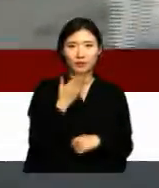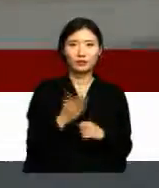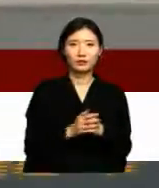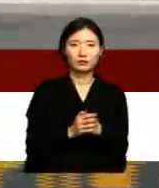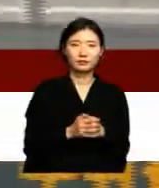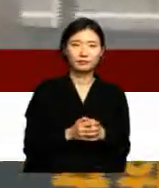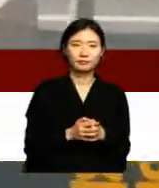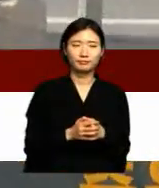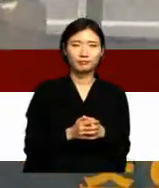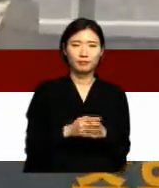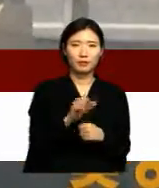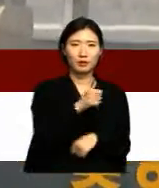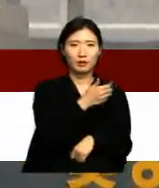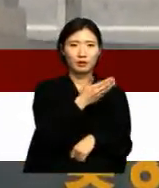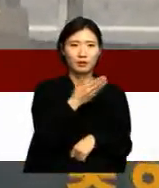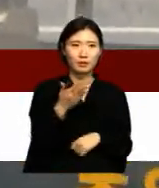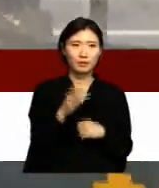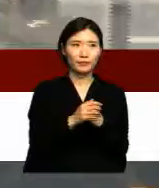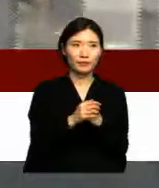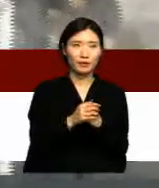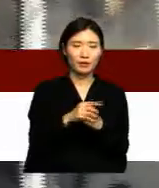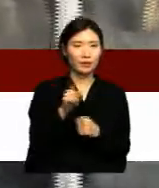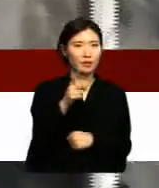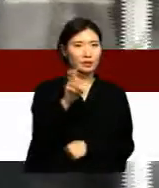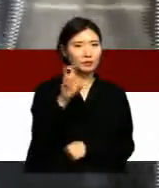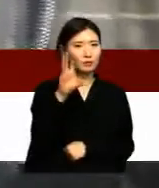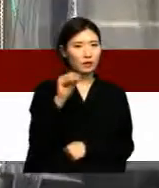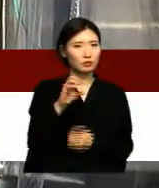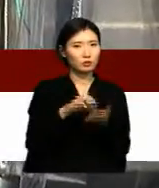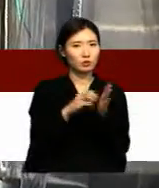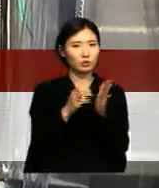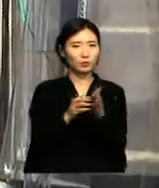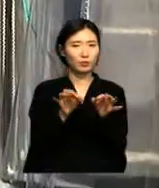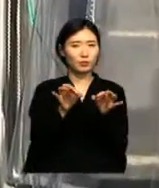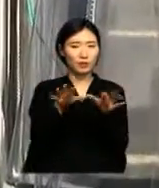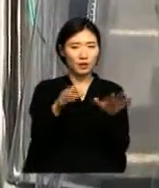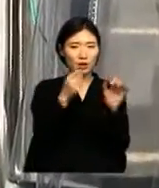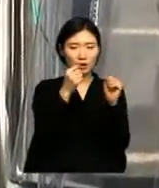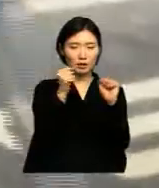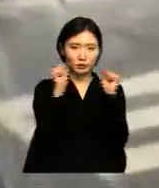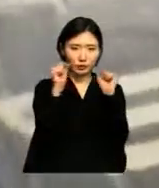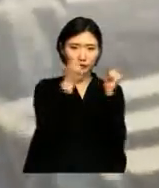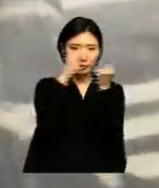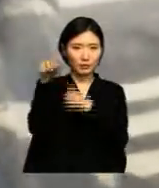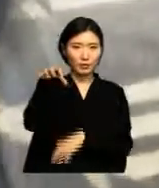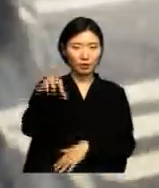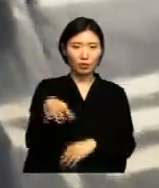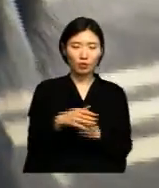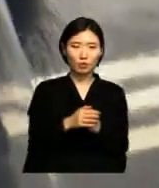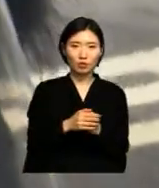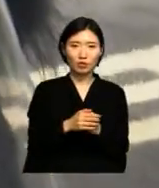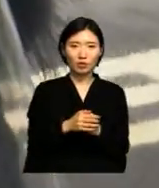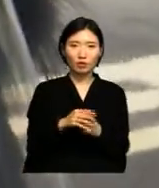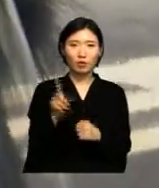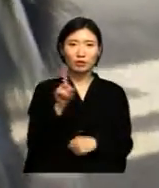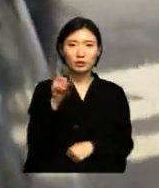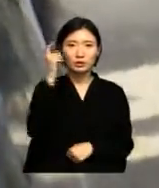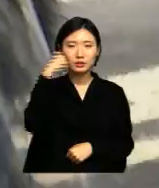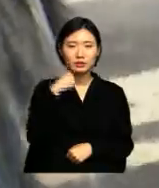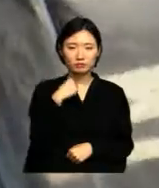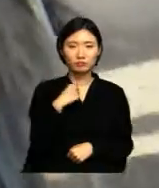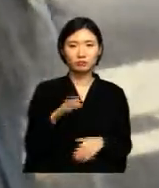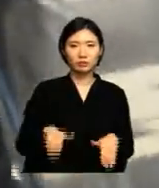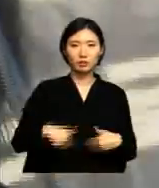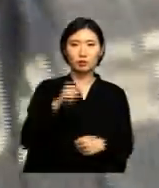있는데요. 하남시가 개당 120만 원가량을 들여 세워놓은 한파 대피소입니다. 따뜻해요? 어때요? 너무 좋아요. 왜?